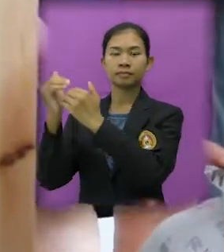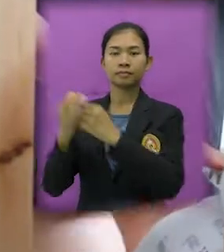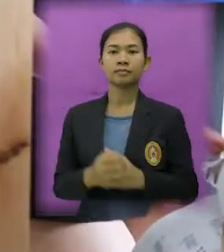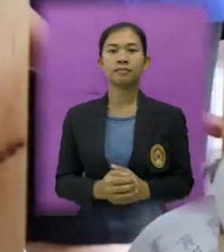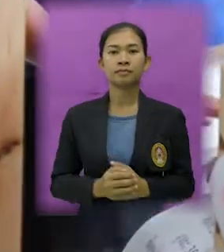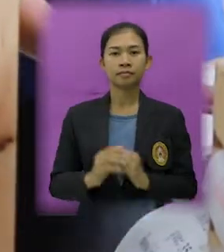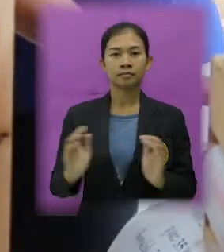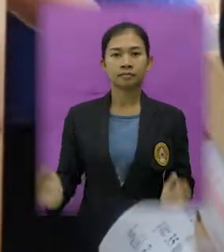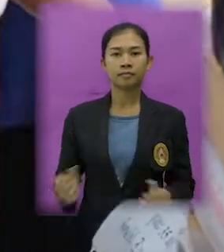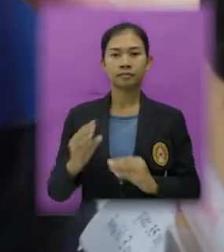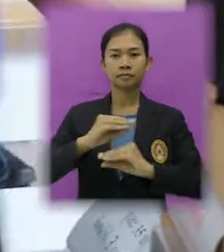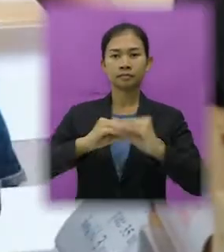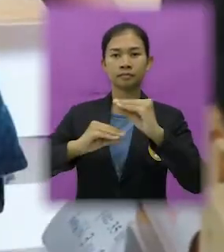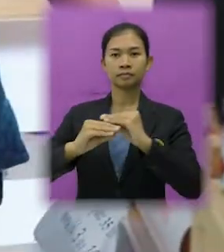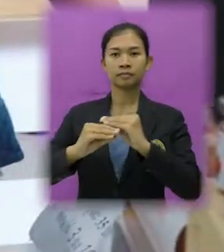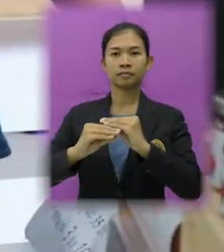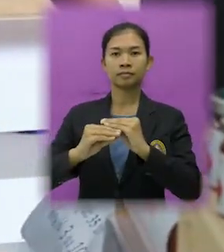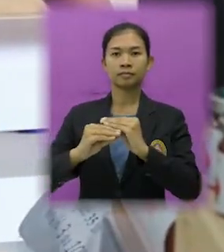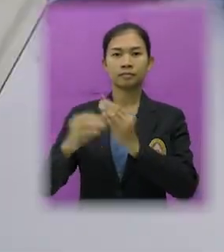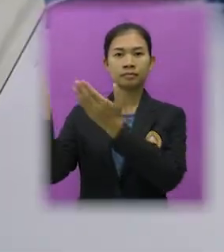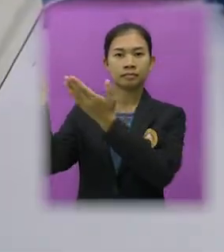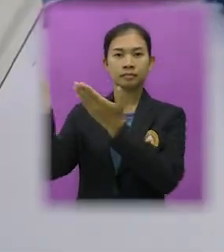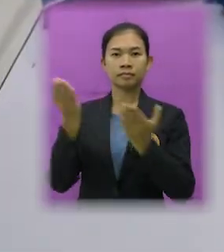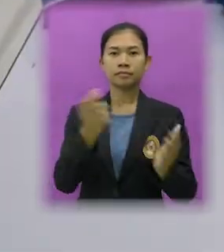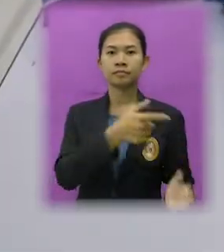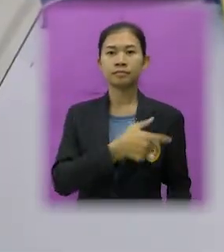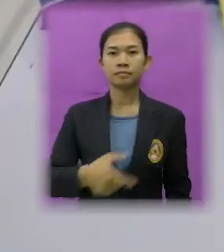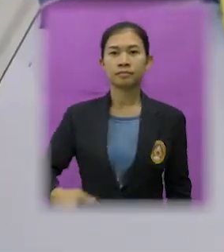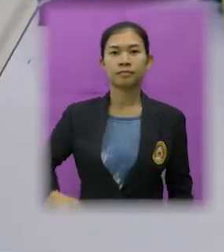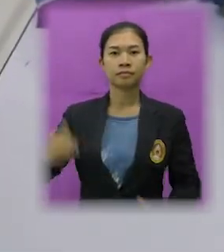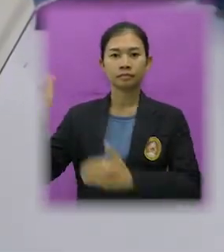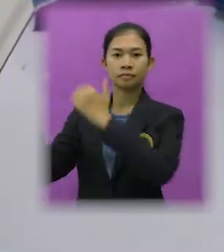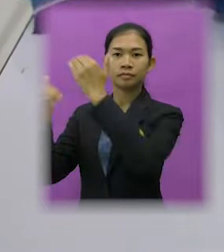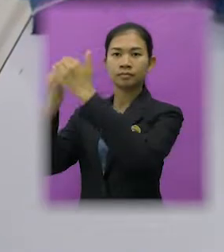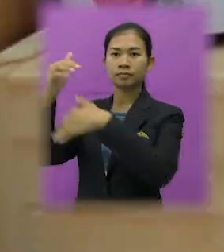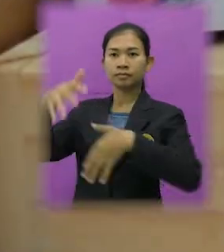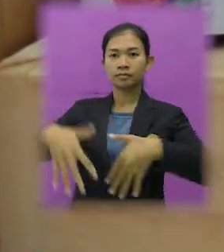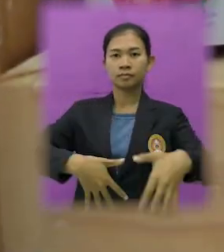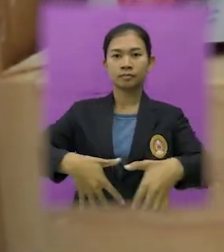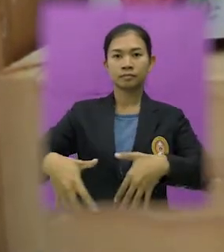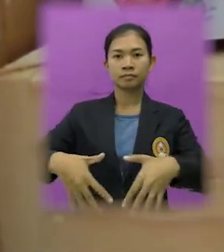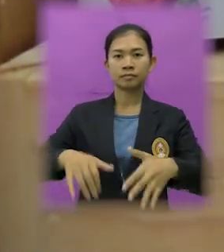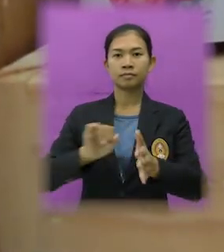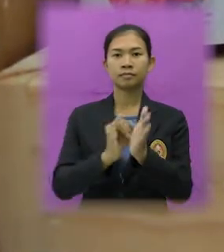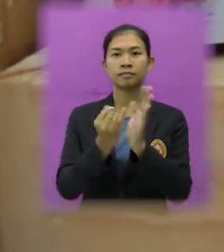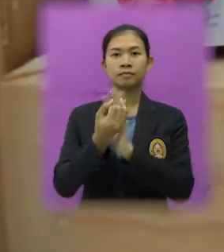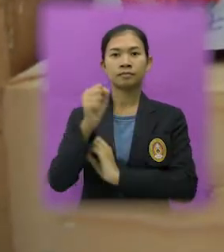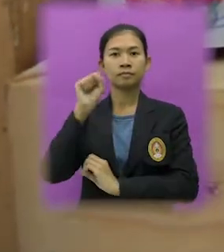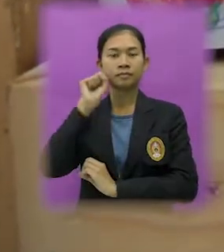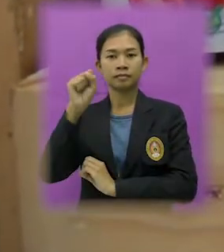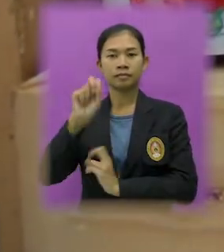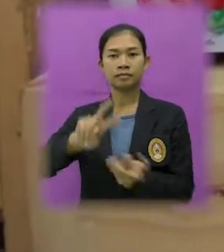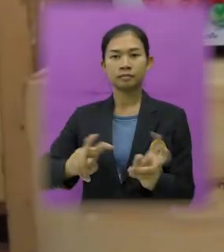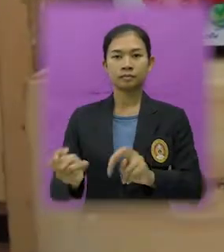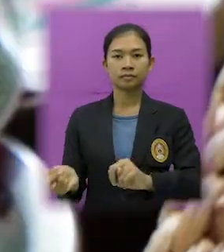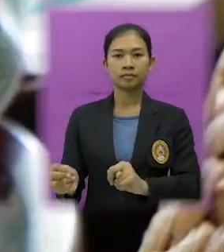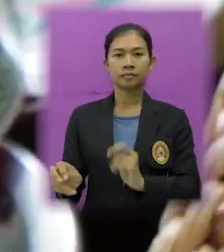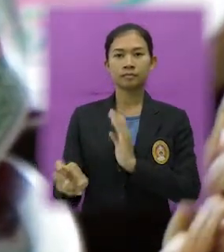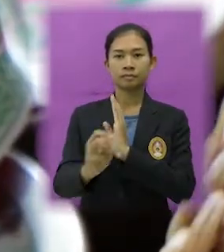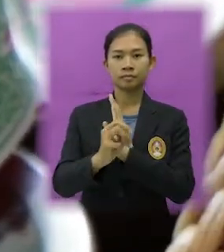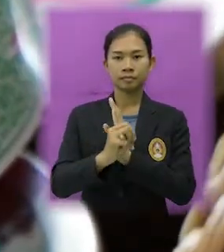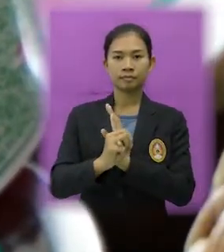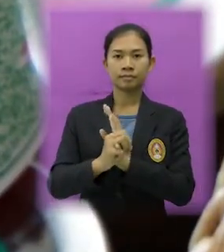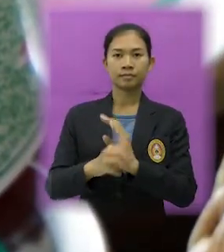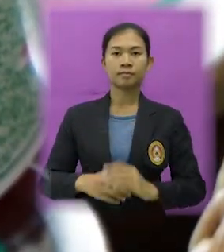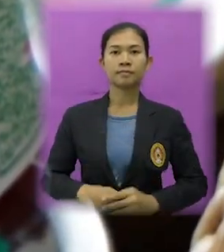ต่อยอดมาขับเคลื่อนภายใต้โครงการน้อมนำศาสตร์พระราชาสู่การพัฒนาท้องถิ่นในพื้นที่จังหวัดสกลน